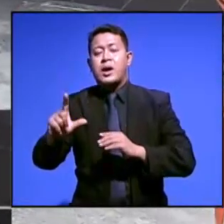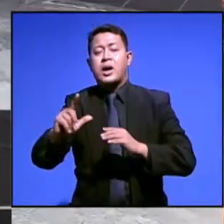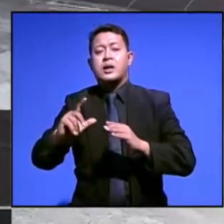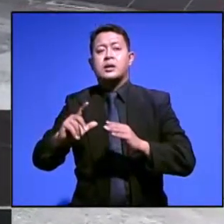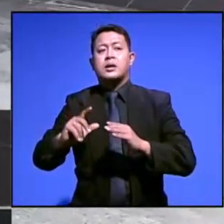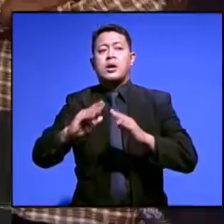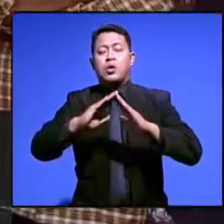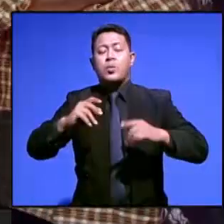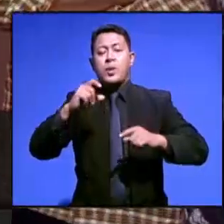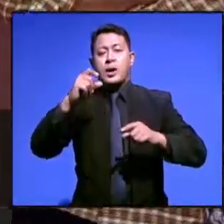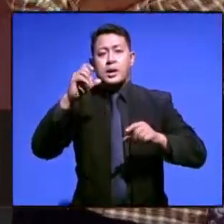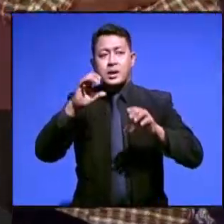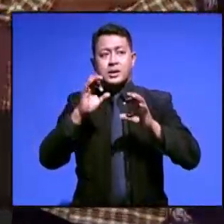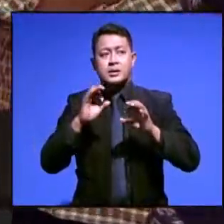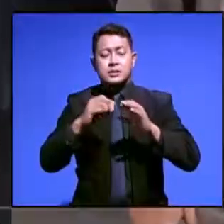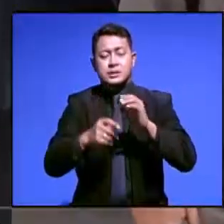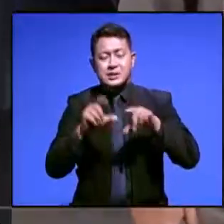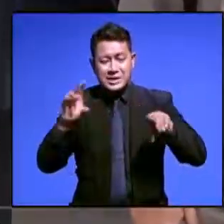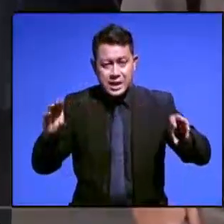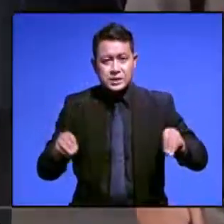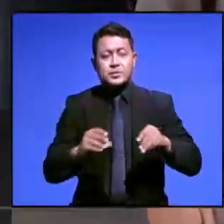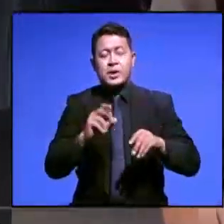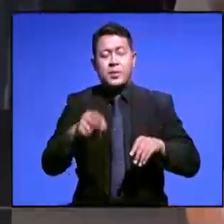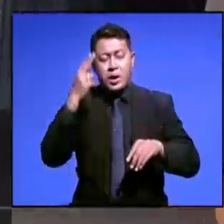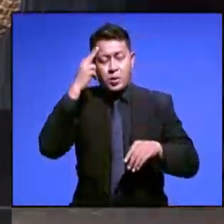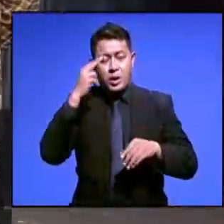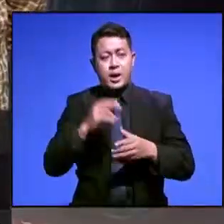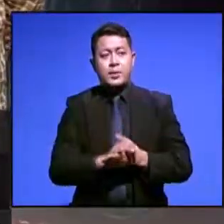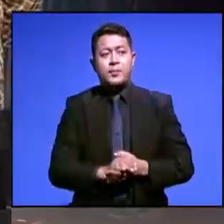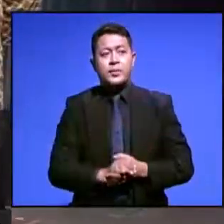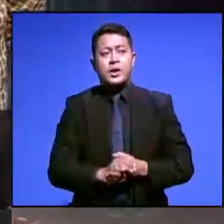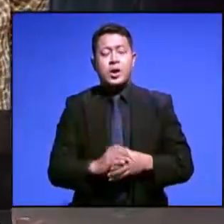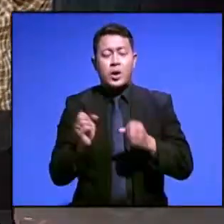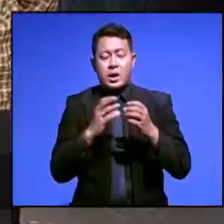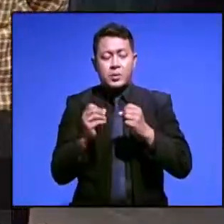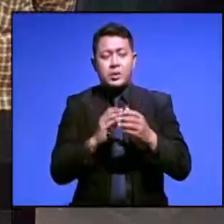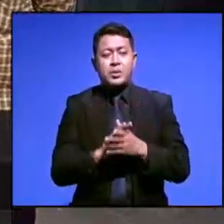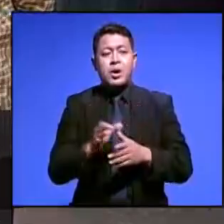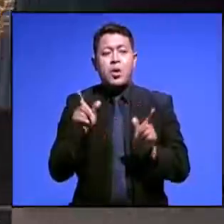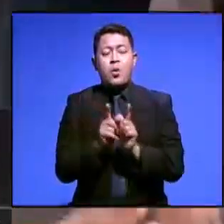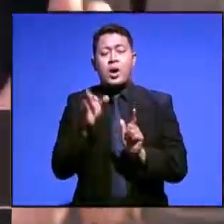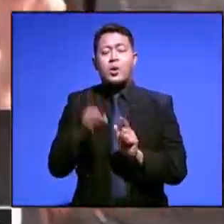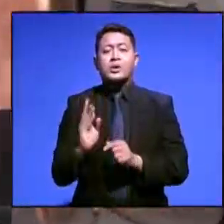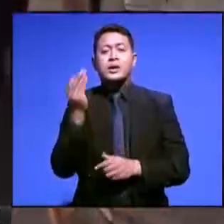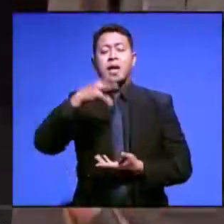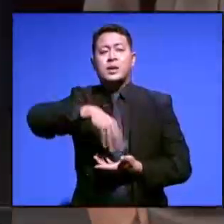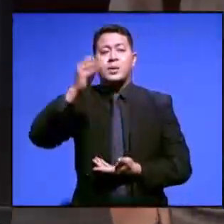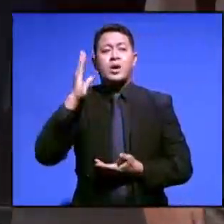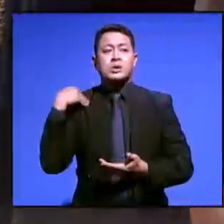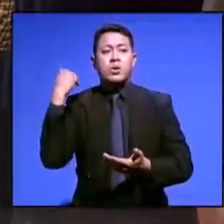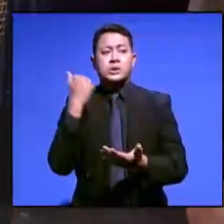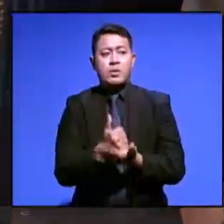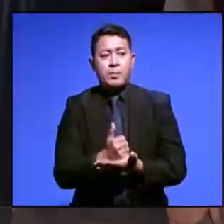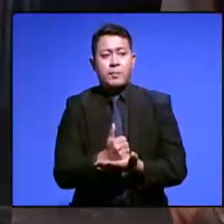kepala keluarga lainnya. Jadi kalau terjadi peristiwa hukum di sini, ini Wali Kota Jakarta Pusat harus bertanggung